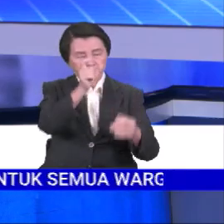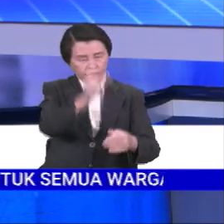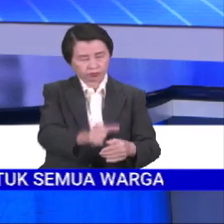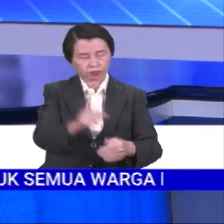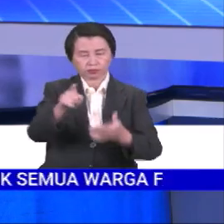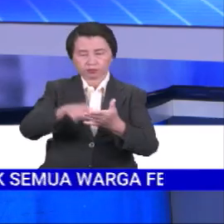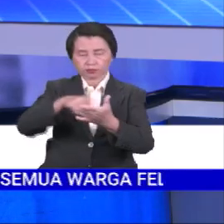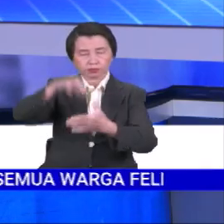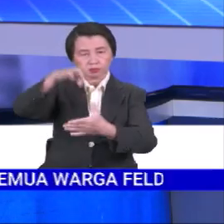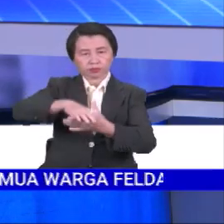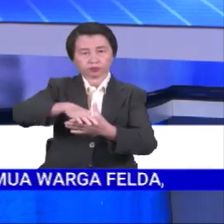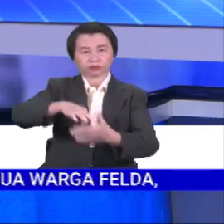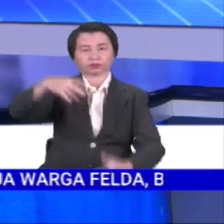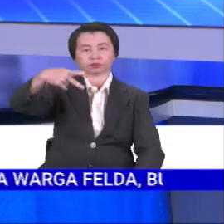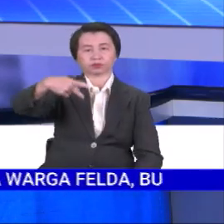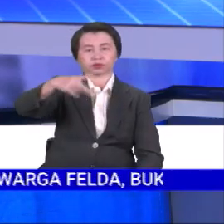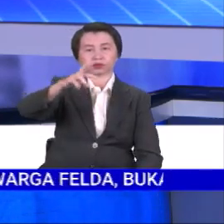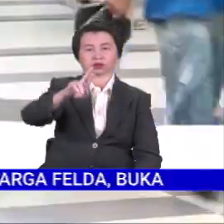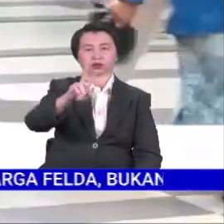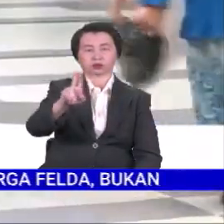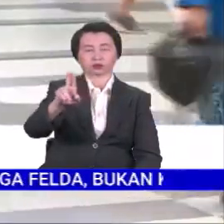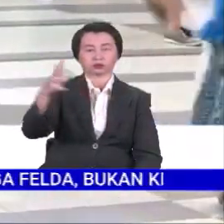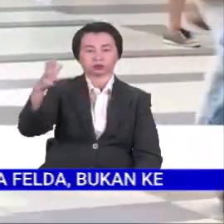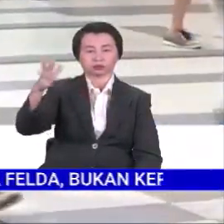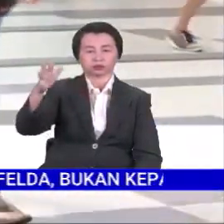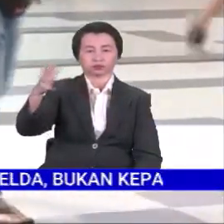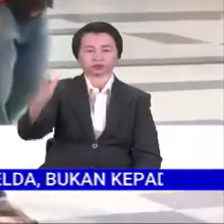pengundi PRU15.